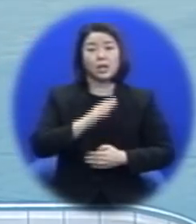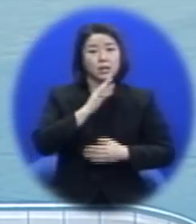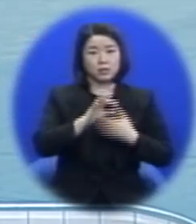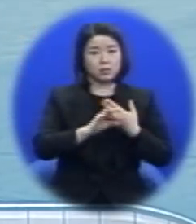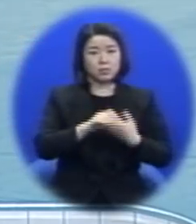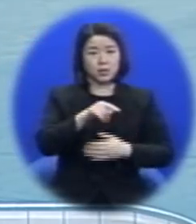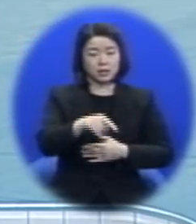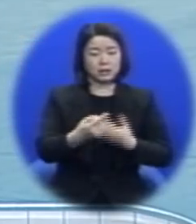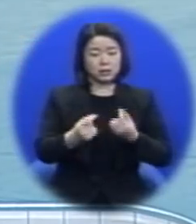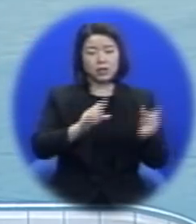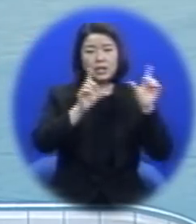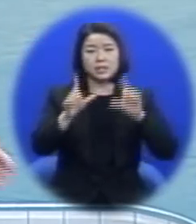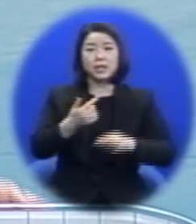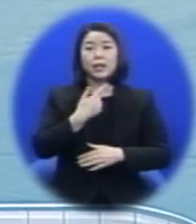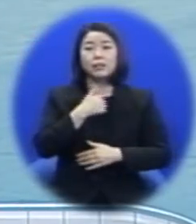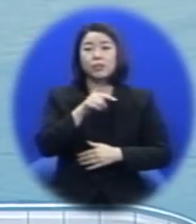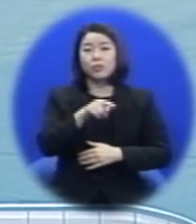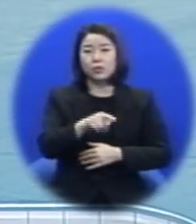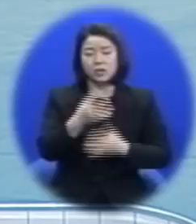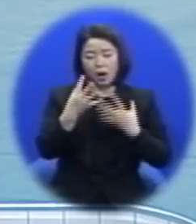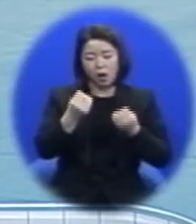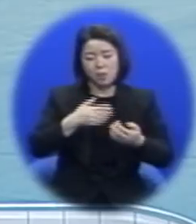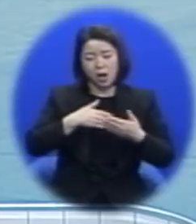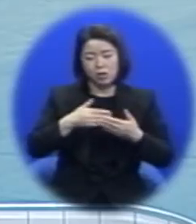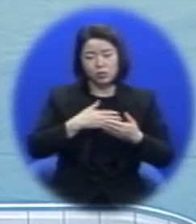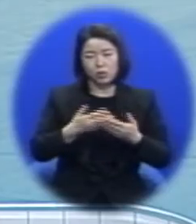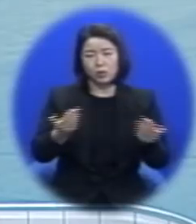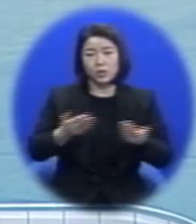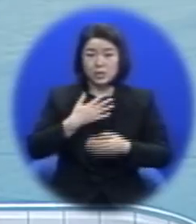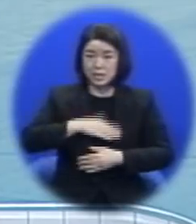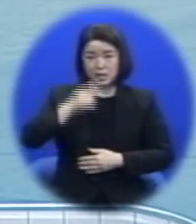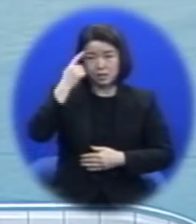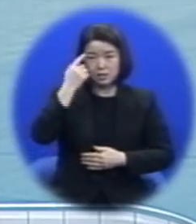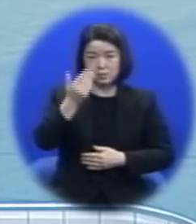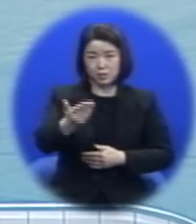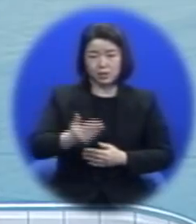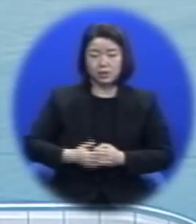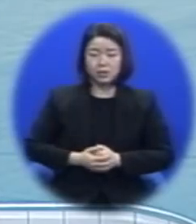그러면 그렇게 살았던 게 얼마나 두려운 것인 줄 아십니까?